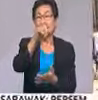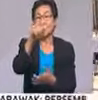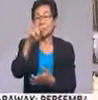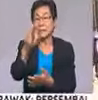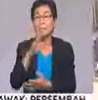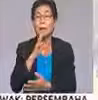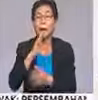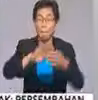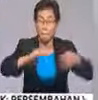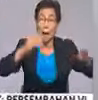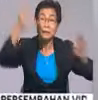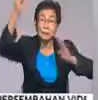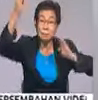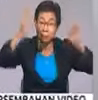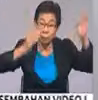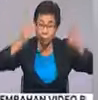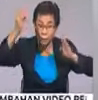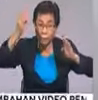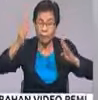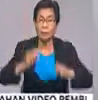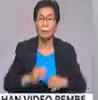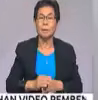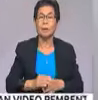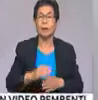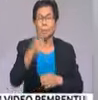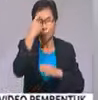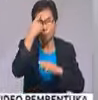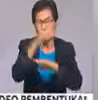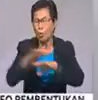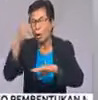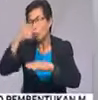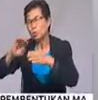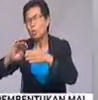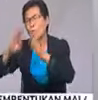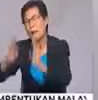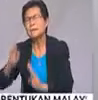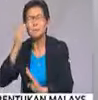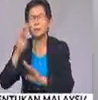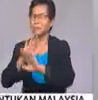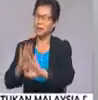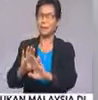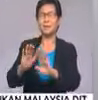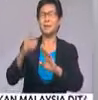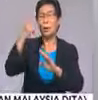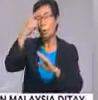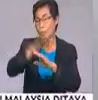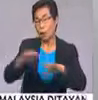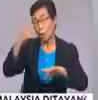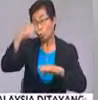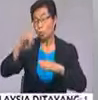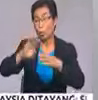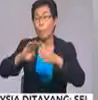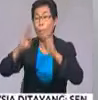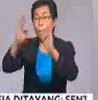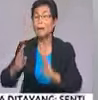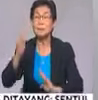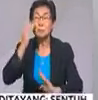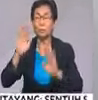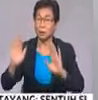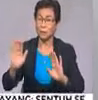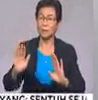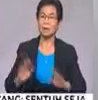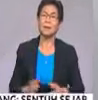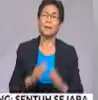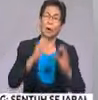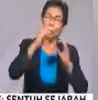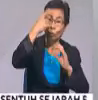Malaysia bukan hanya diperuntukkan kepada bangsa Melayu sahaja. Untuk kita melakukan perpaduan ini, melainkan dengan cara kita